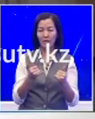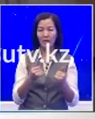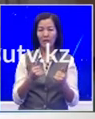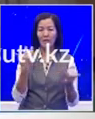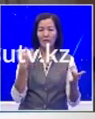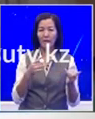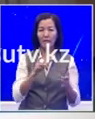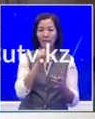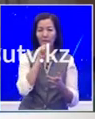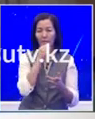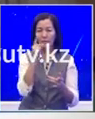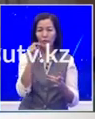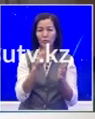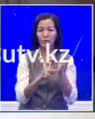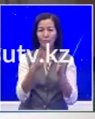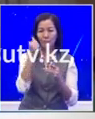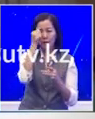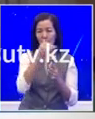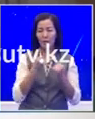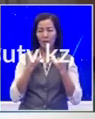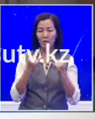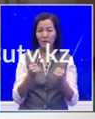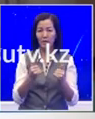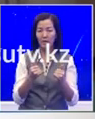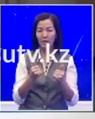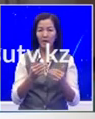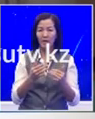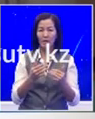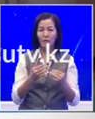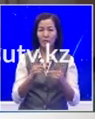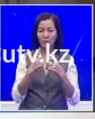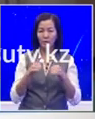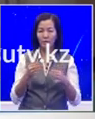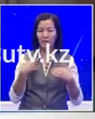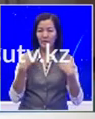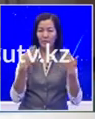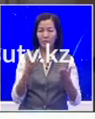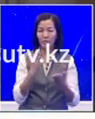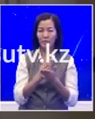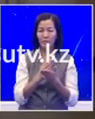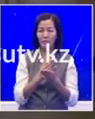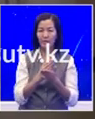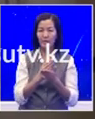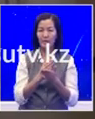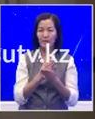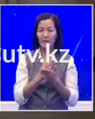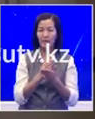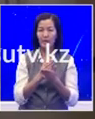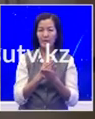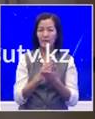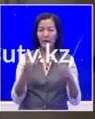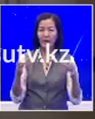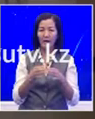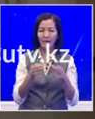Жамбыл бабамыздың 175 жылдығына орай, соған арнайы ұйымдастырып отқан концертіміз. Негізі енді бұл Ақжауын оркестрдің